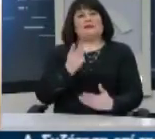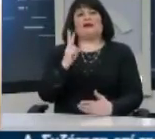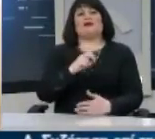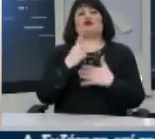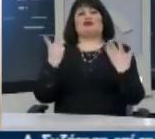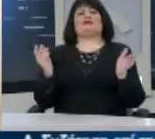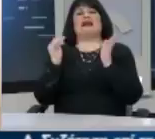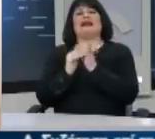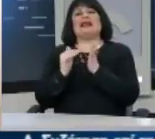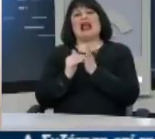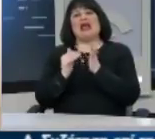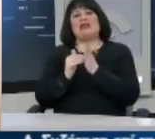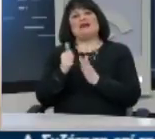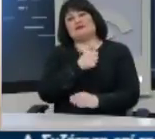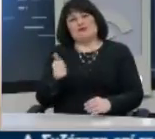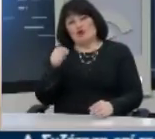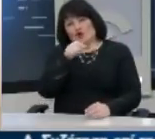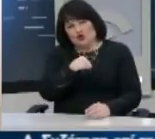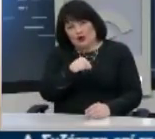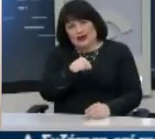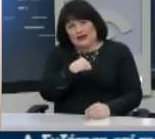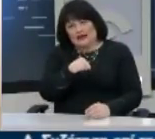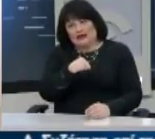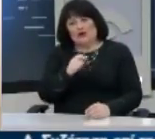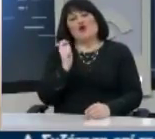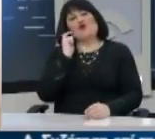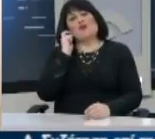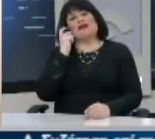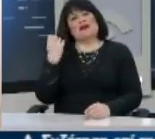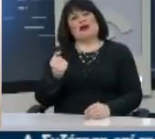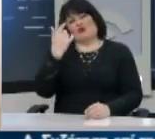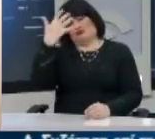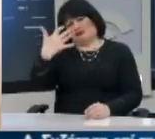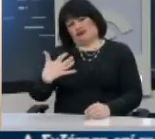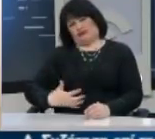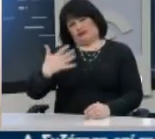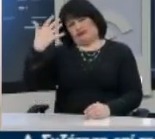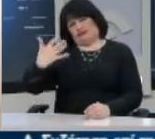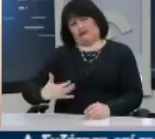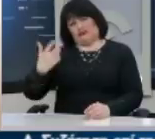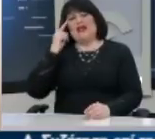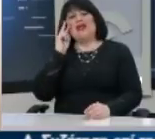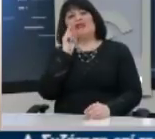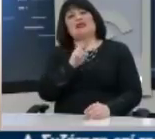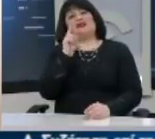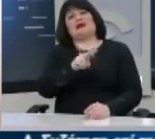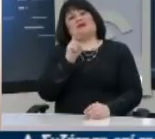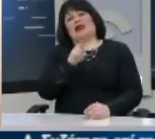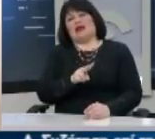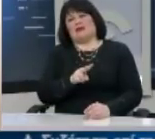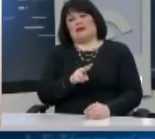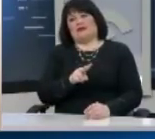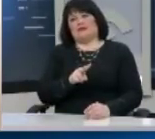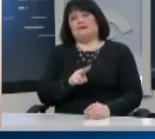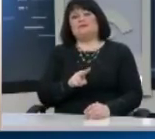27.000 που μόνο στο βιτς ήταν και που τα ονόματά τους υπάρχουν όλα και θα τα βλέπει κανείς εκεί